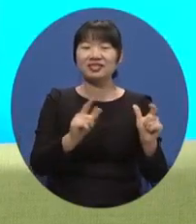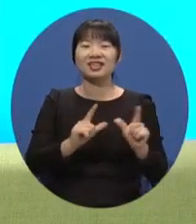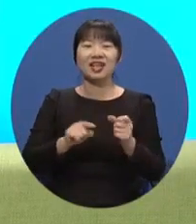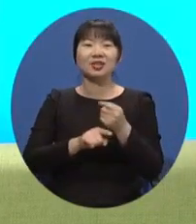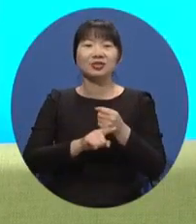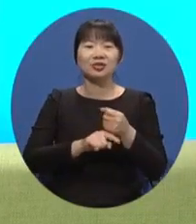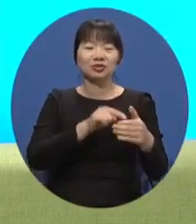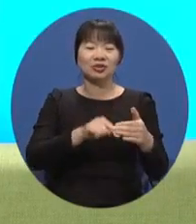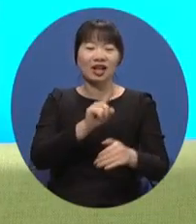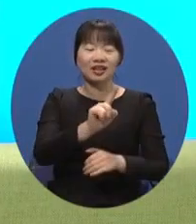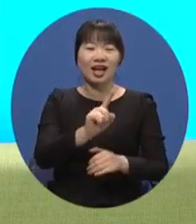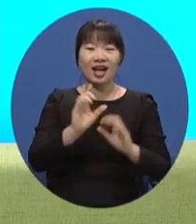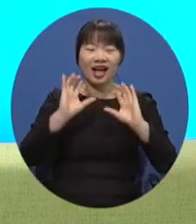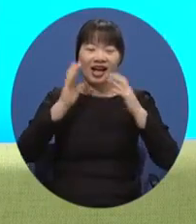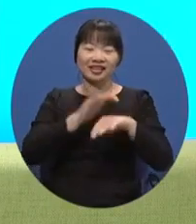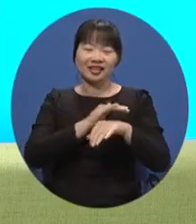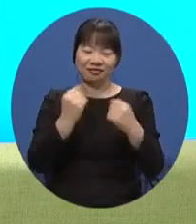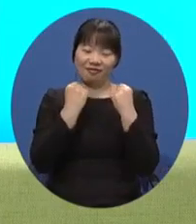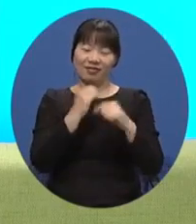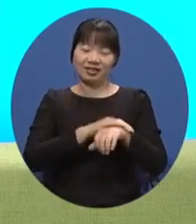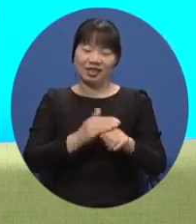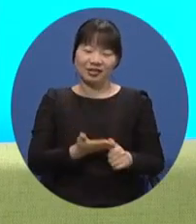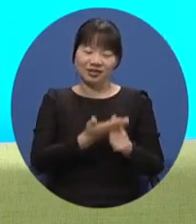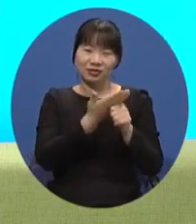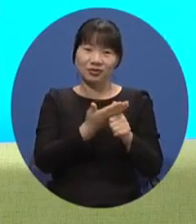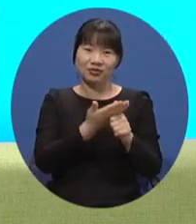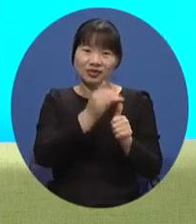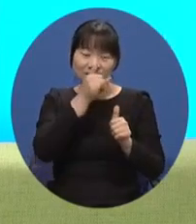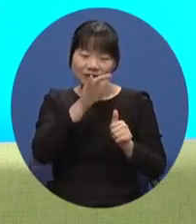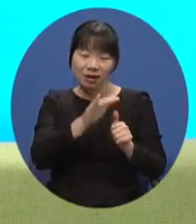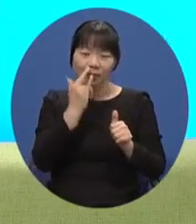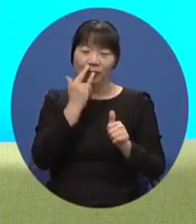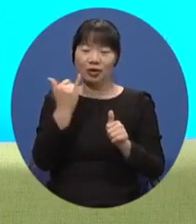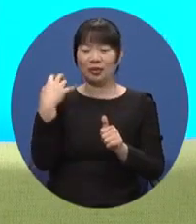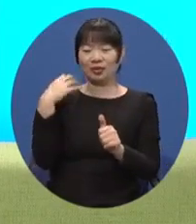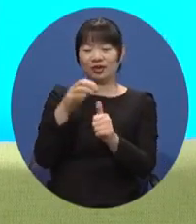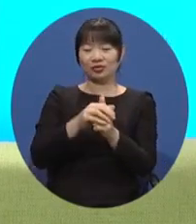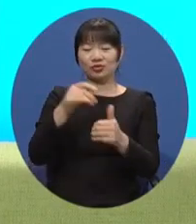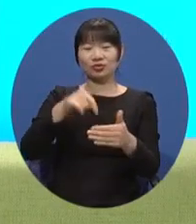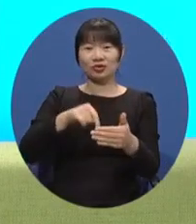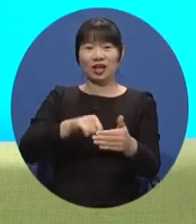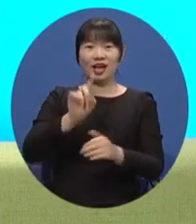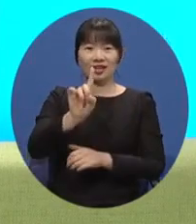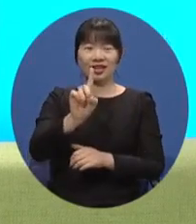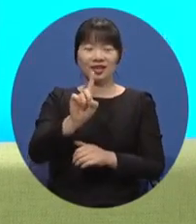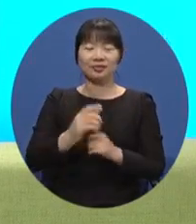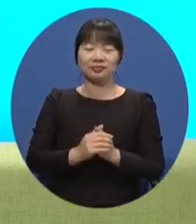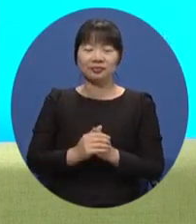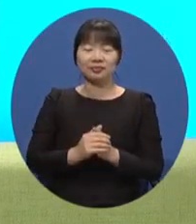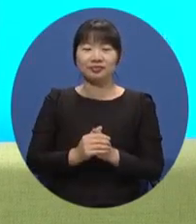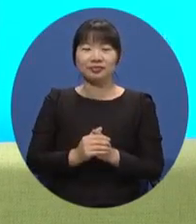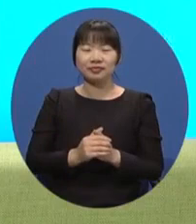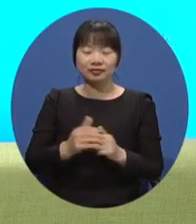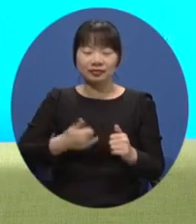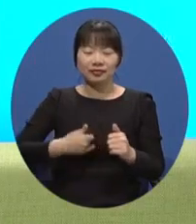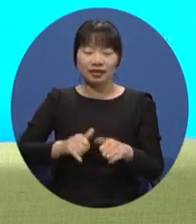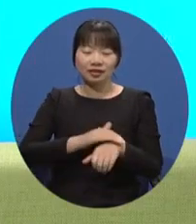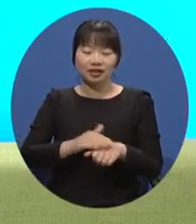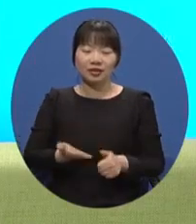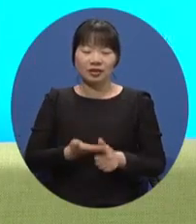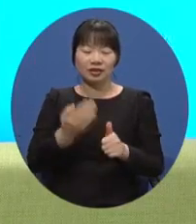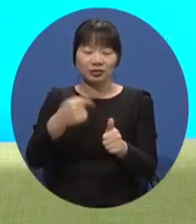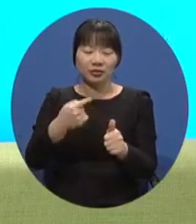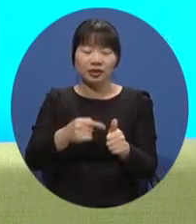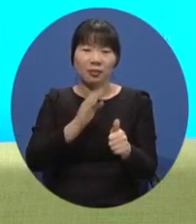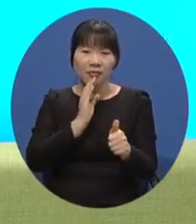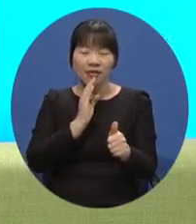하나가 아이도 건강하게 잘 키우는 건데요. 그중 부모의 역할 중에 중요한 것 중에 하나가 아이를 잘 교육시키는 것이기도 해요.